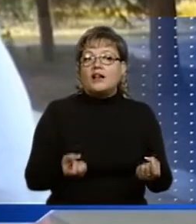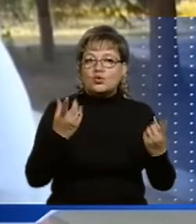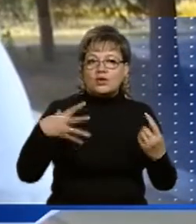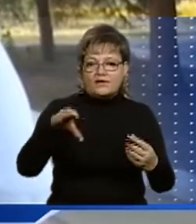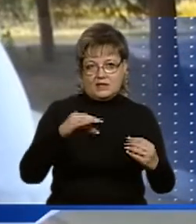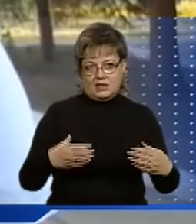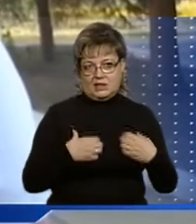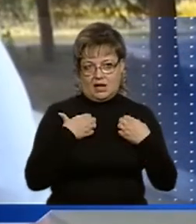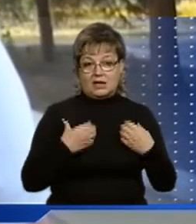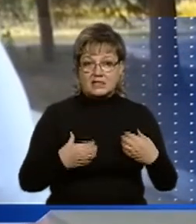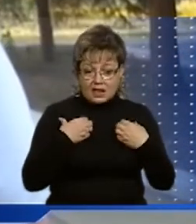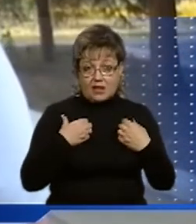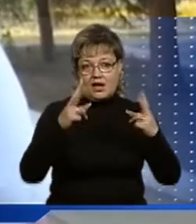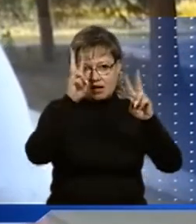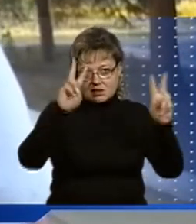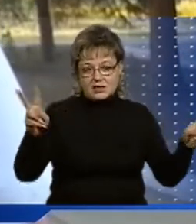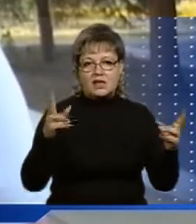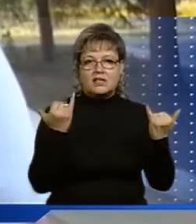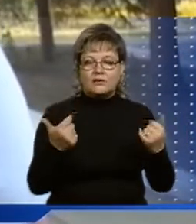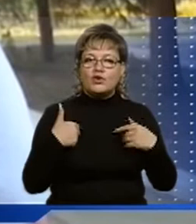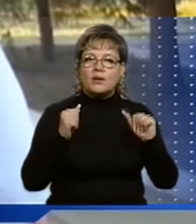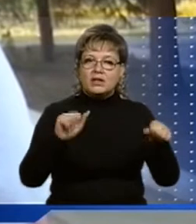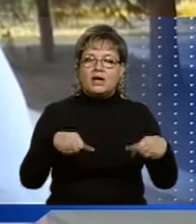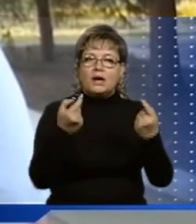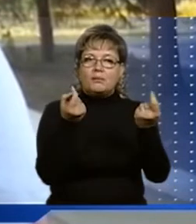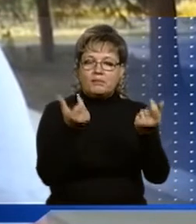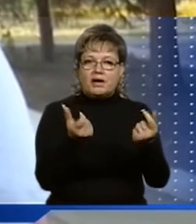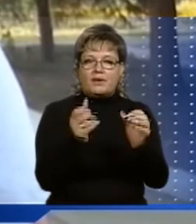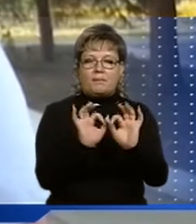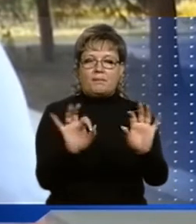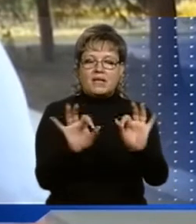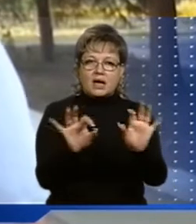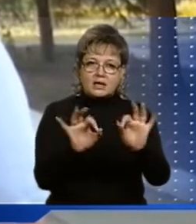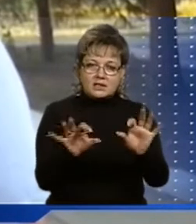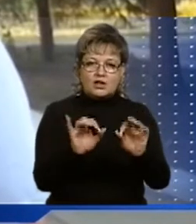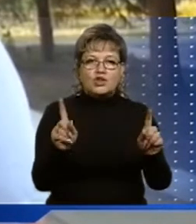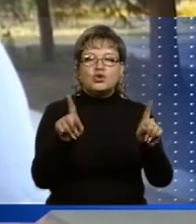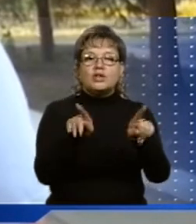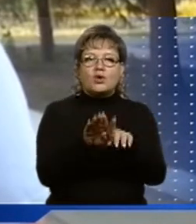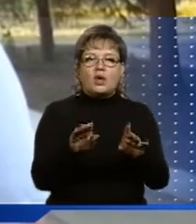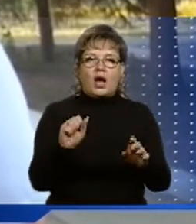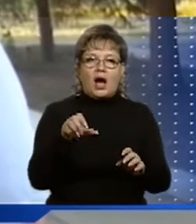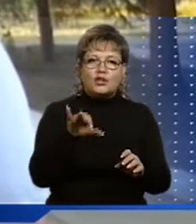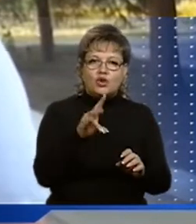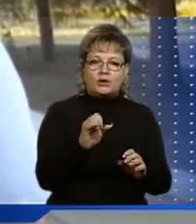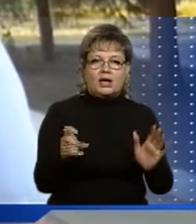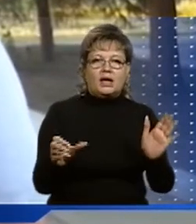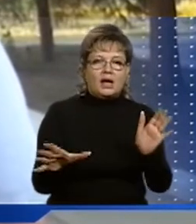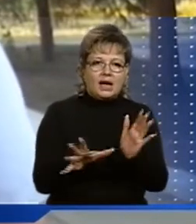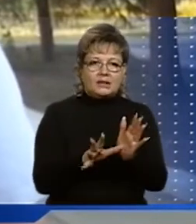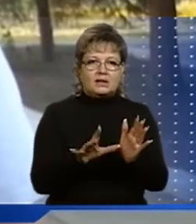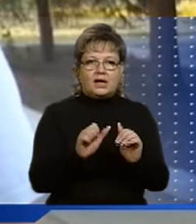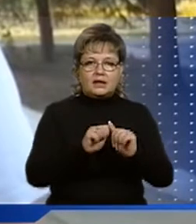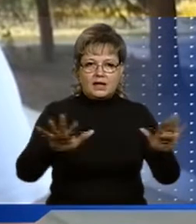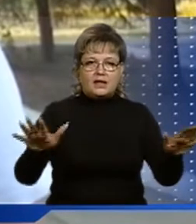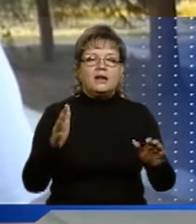– это незнание. Вот мы сегодня дали какие-то первые понятия тем молодым людям, что же такое вообще атомная энергетика. А для того,